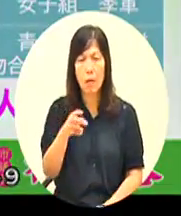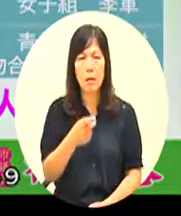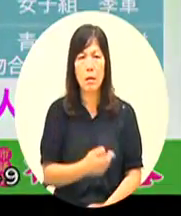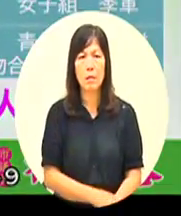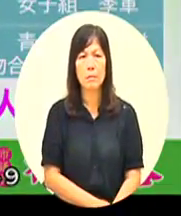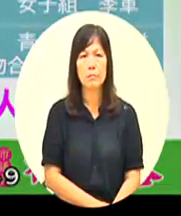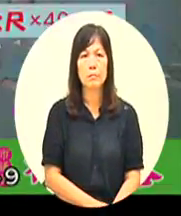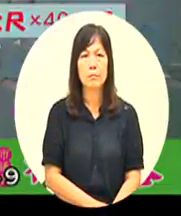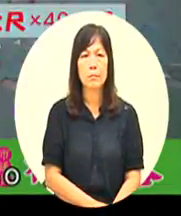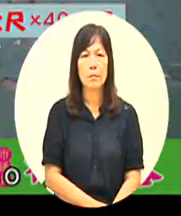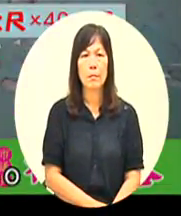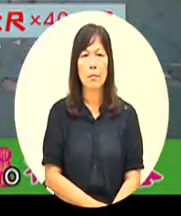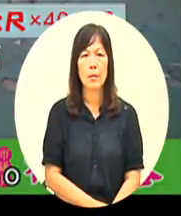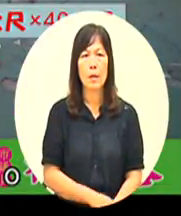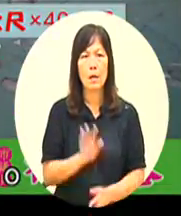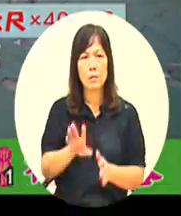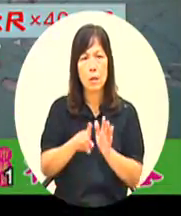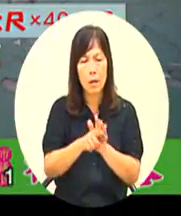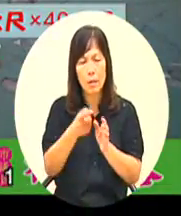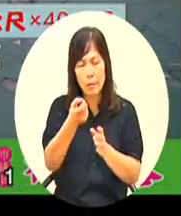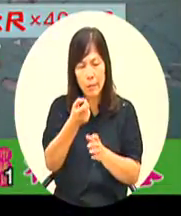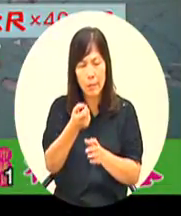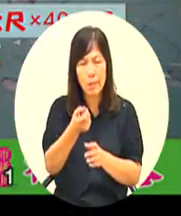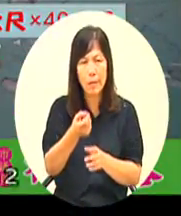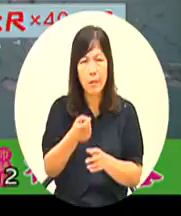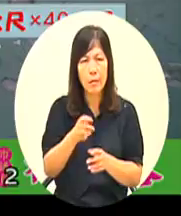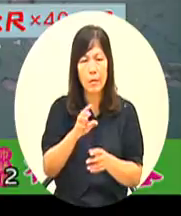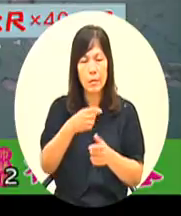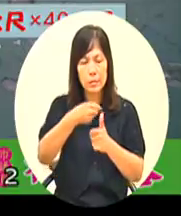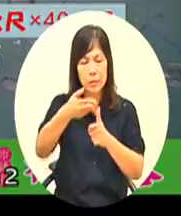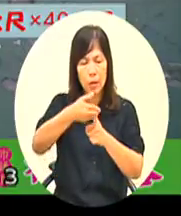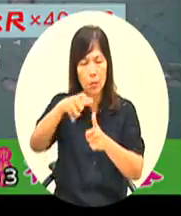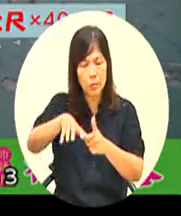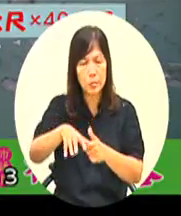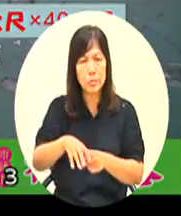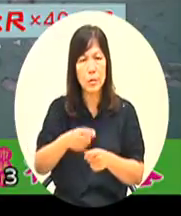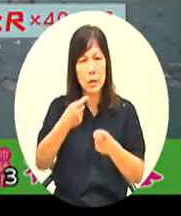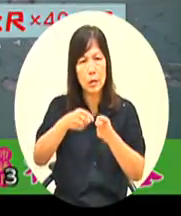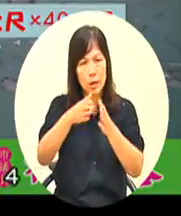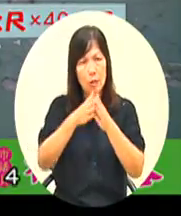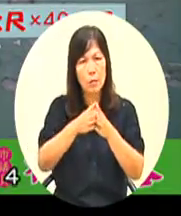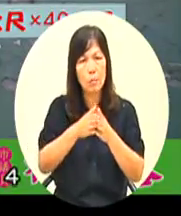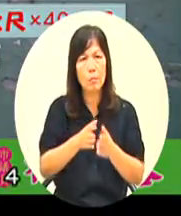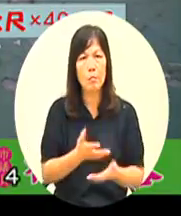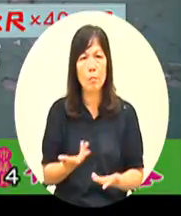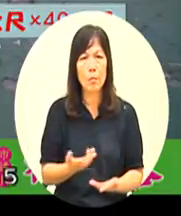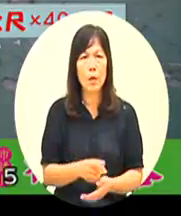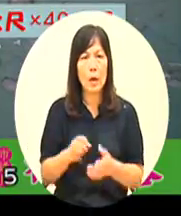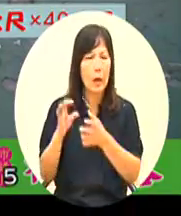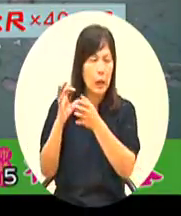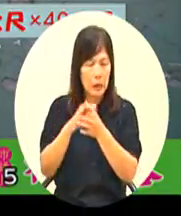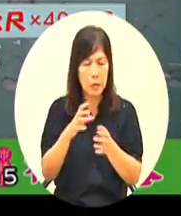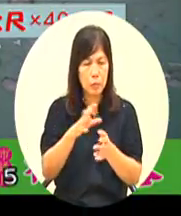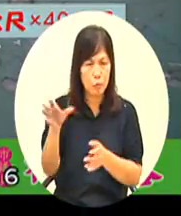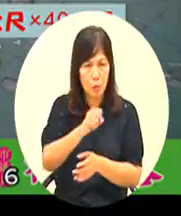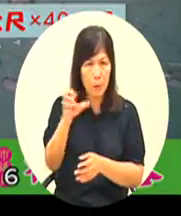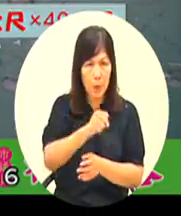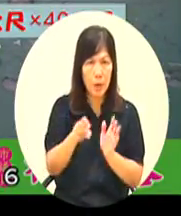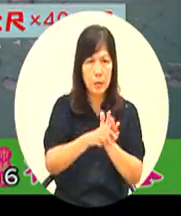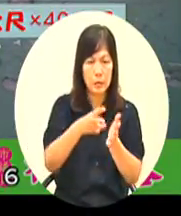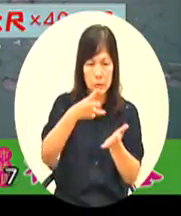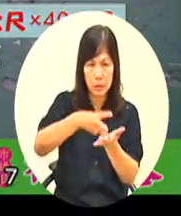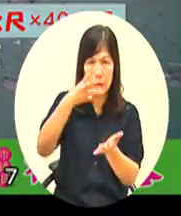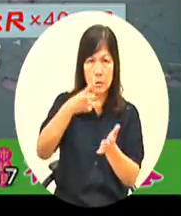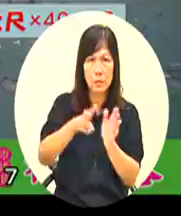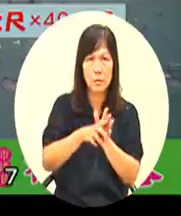我知道现在应该有契机，也应该我们教育局现在也一直，你看我们连续拿下三届哦，